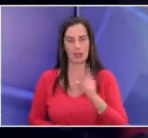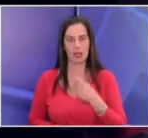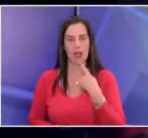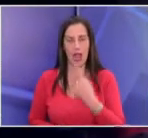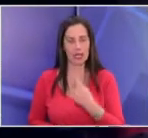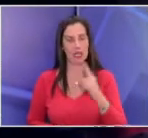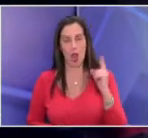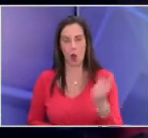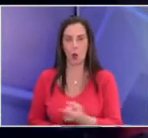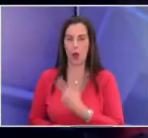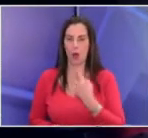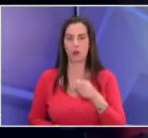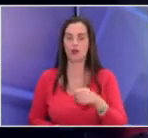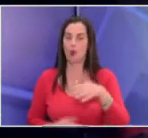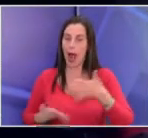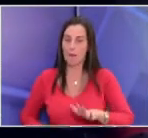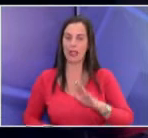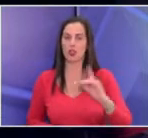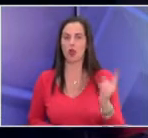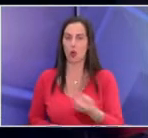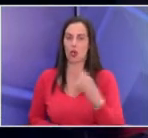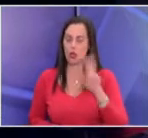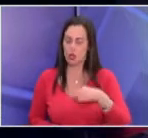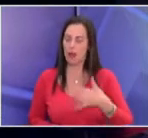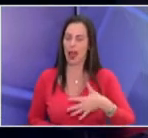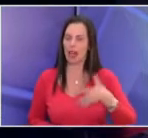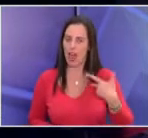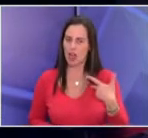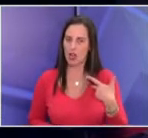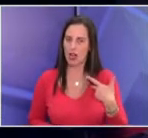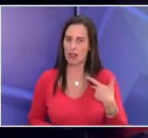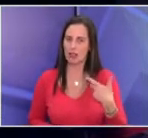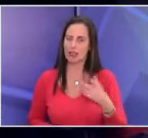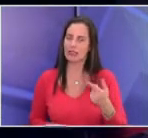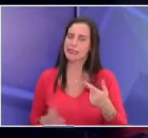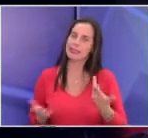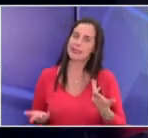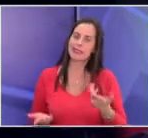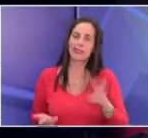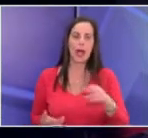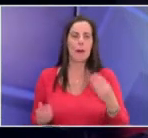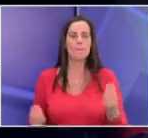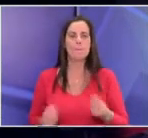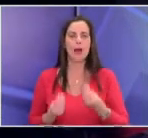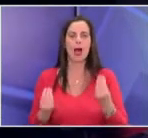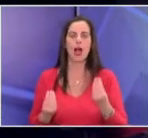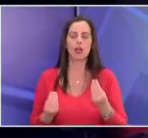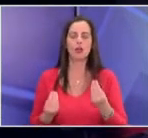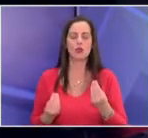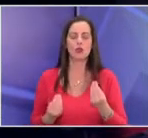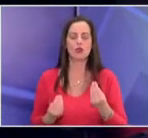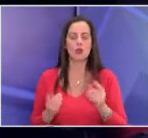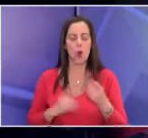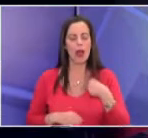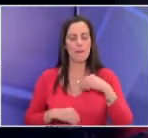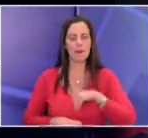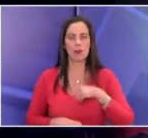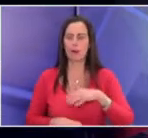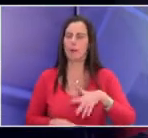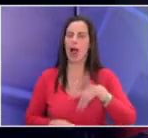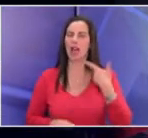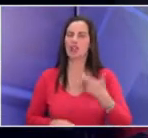להבין כמדינה, כאזרחים, שלא יכול להיות שאנחנו נשתמש בכל הסטיגמות האלה, הוא אתיופי, הוא